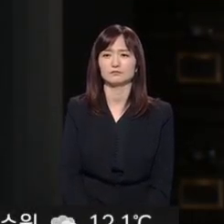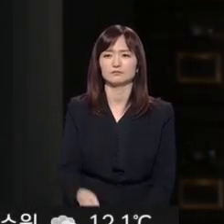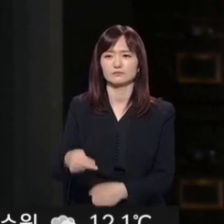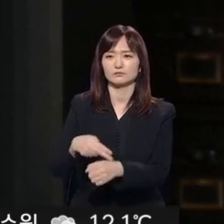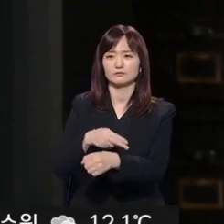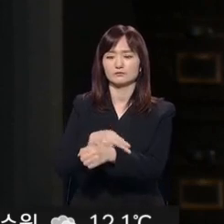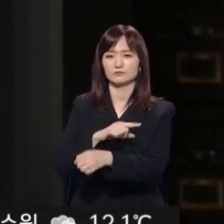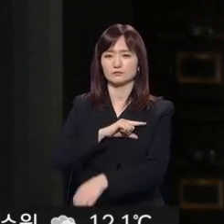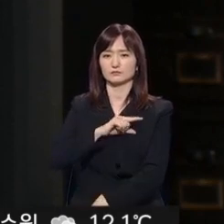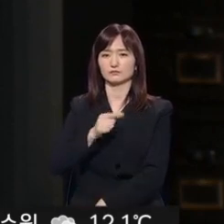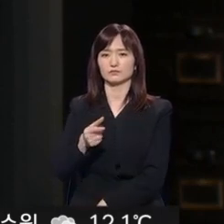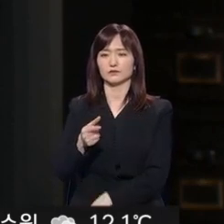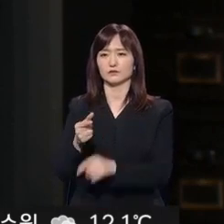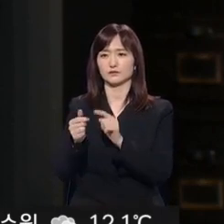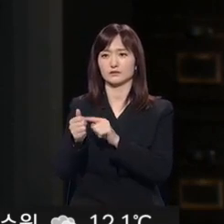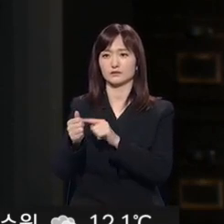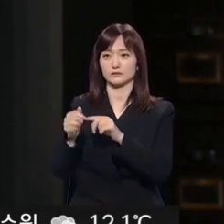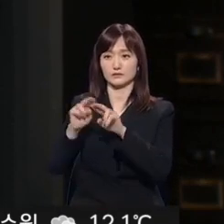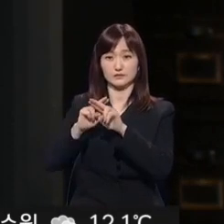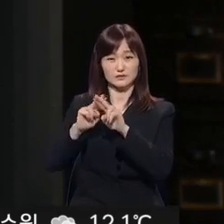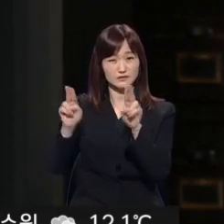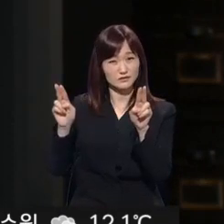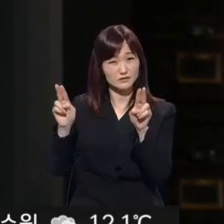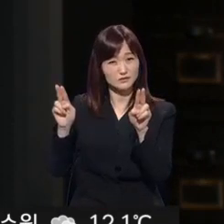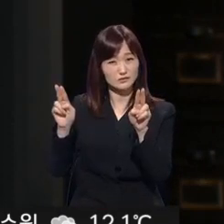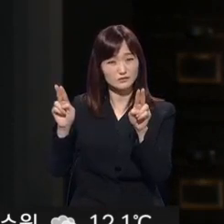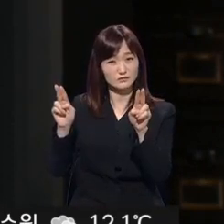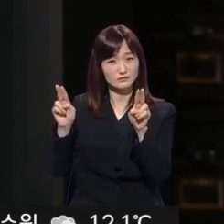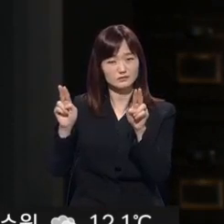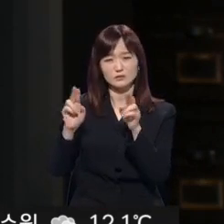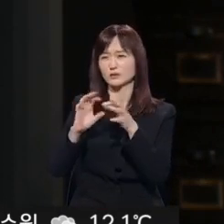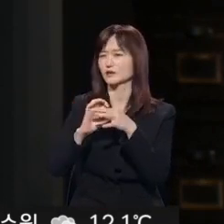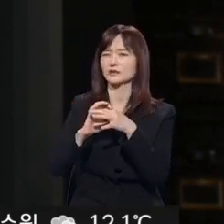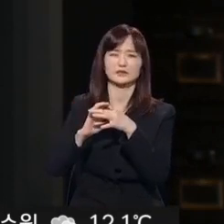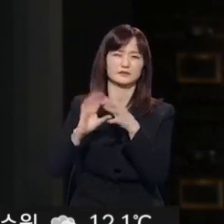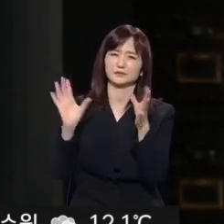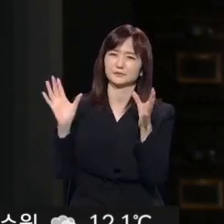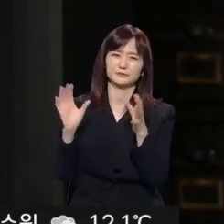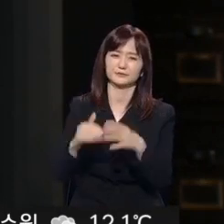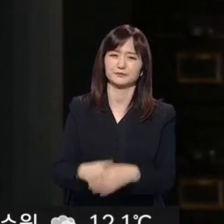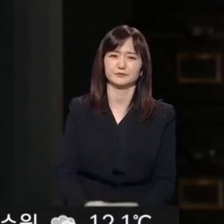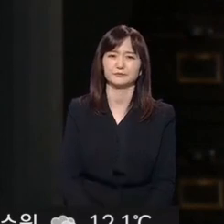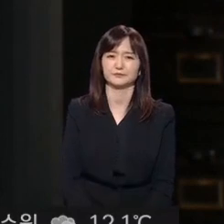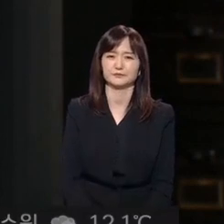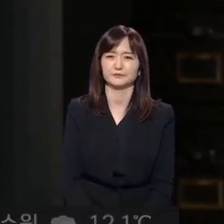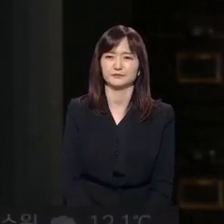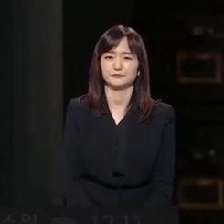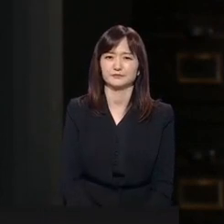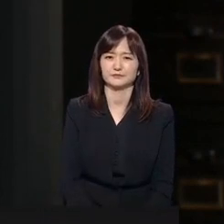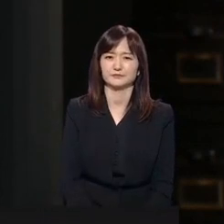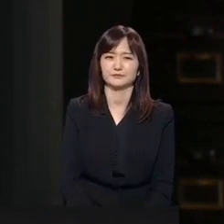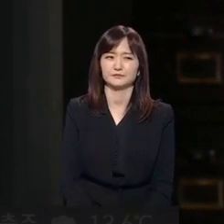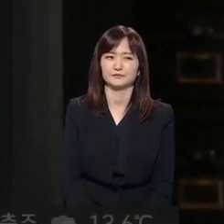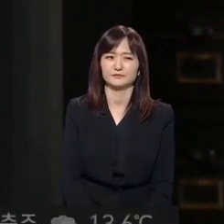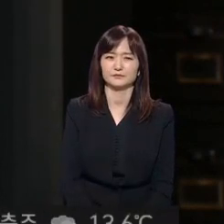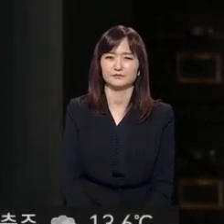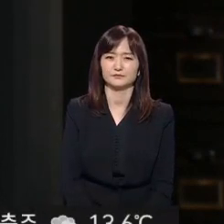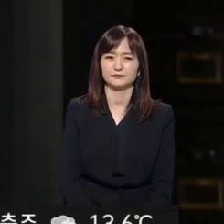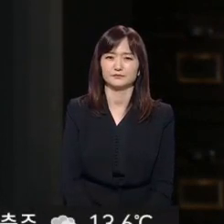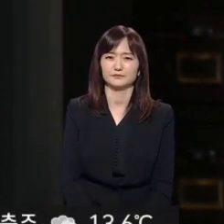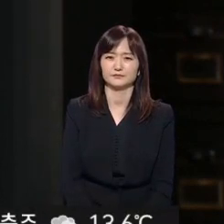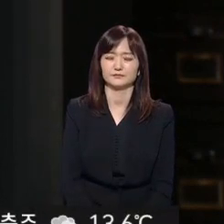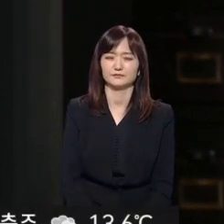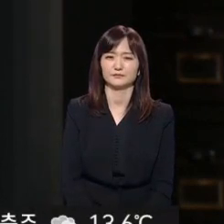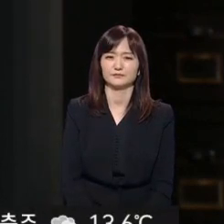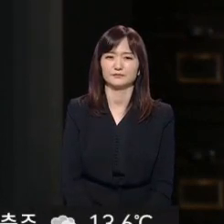의사 면허 취소 여부와도 아무 상관이 없습니다 소장님 마지막으로